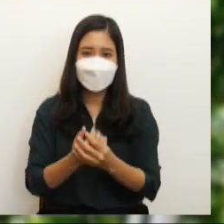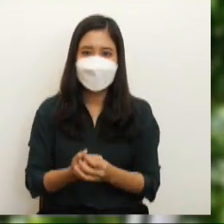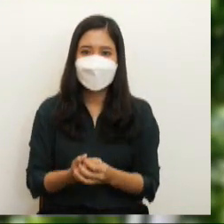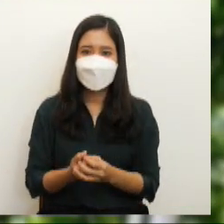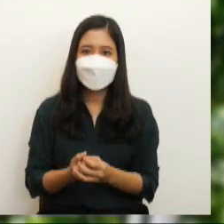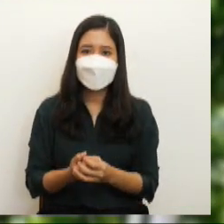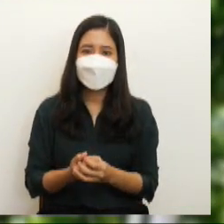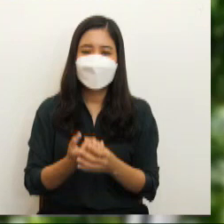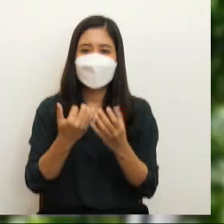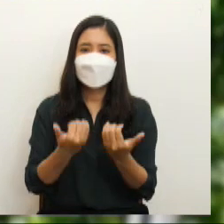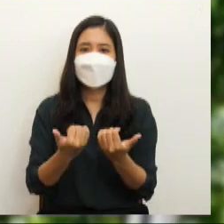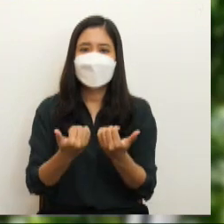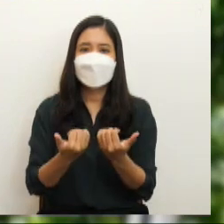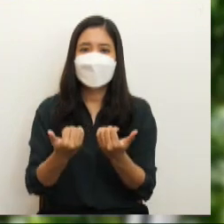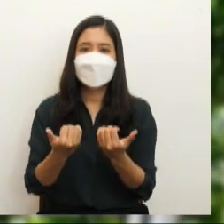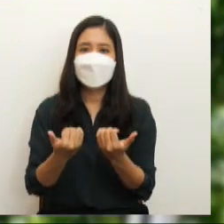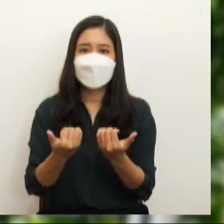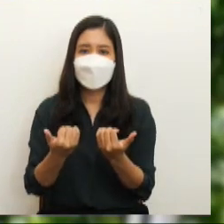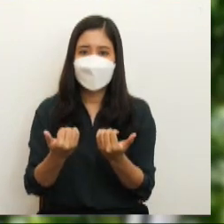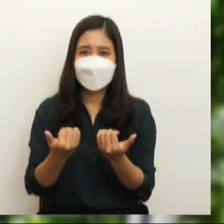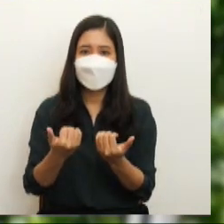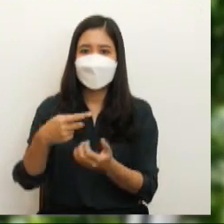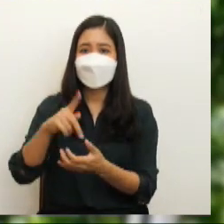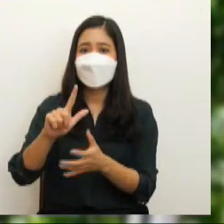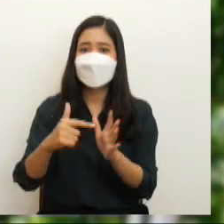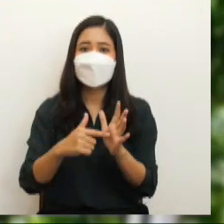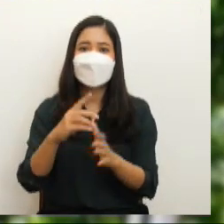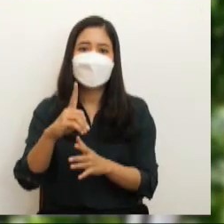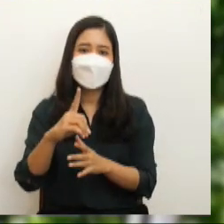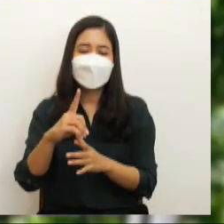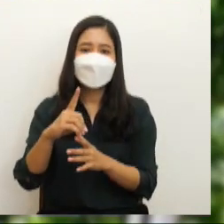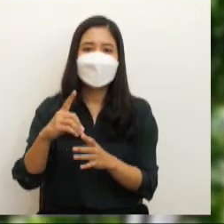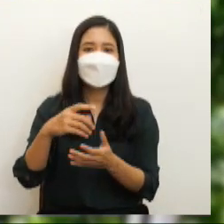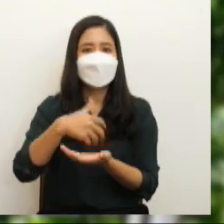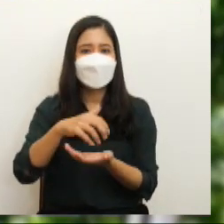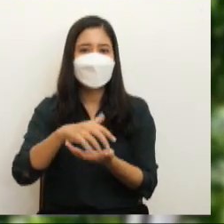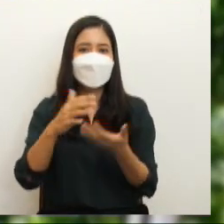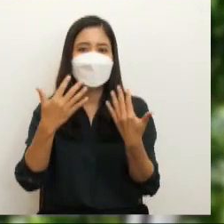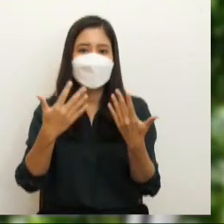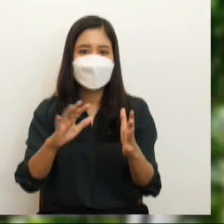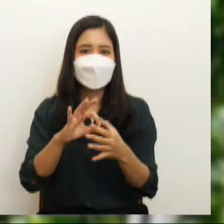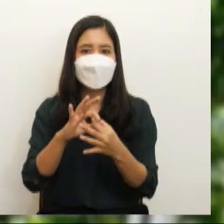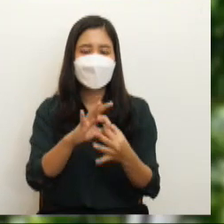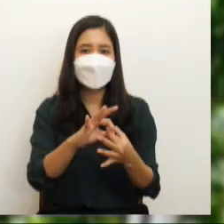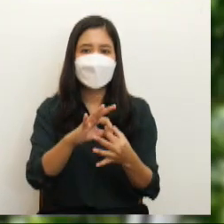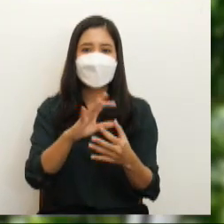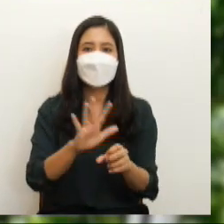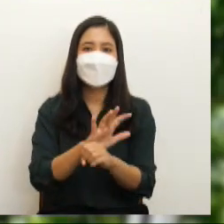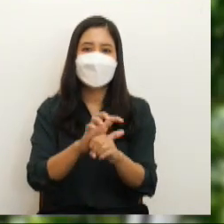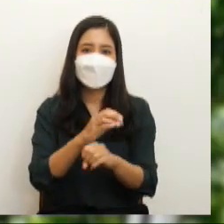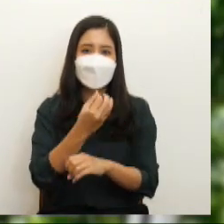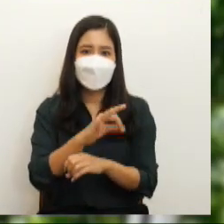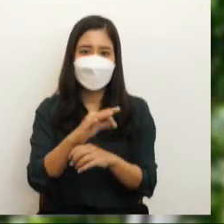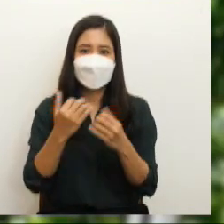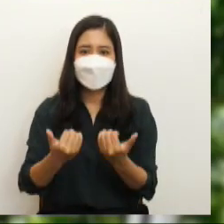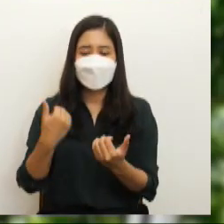ลัดได้กรุณาได้นำเรียนแล้วว่าประเทศเราวันนี้กำลังเผชิญกับสถานการณ์โควิด-19 เนี่ยเราก็มีรูปแ